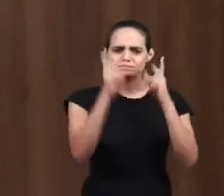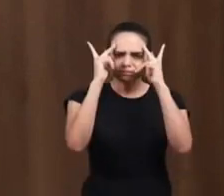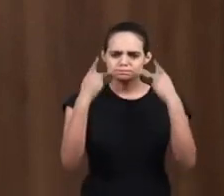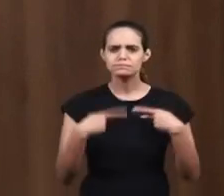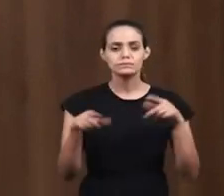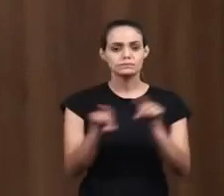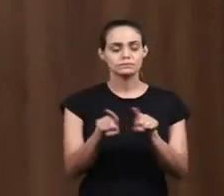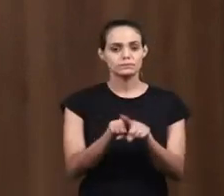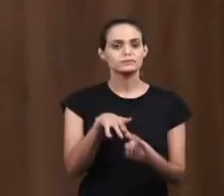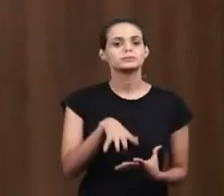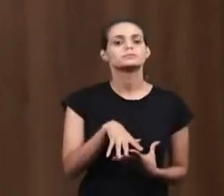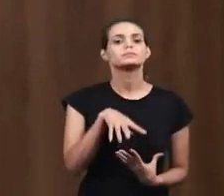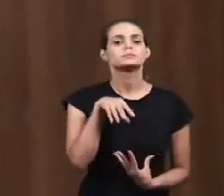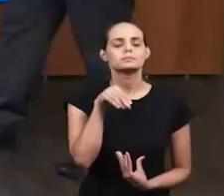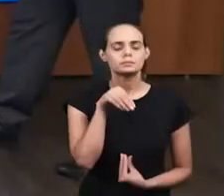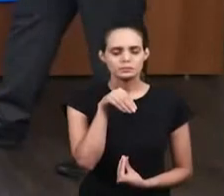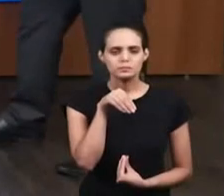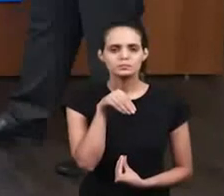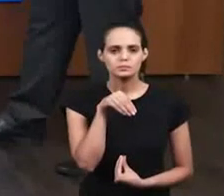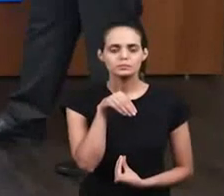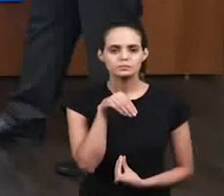über das Leiden